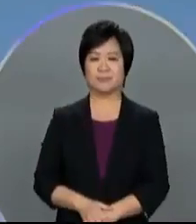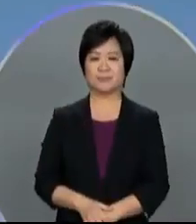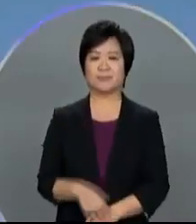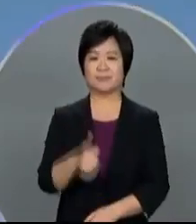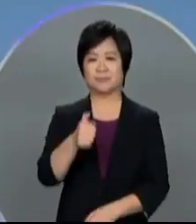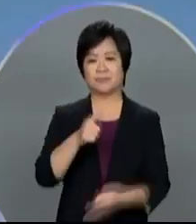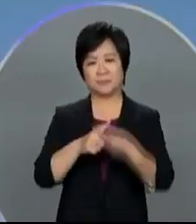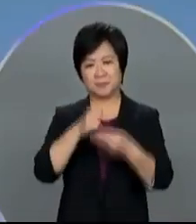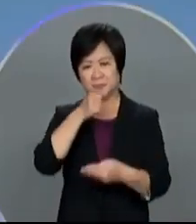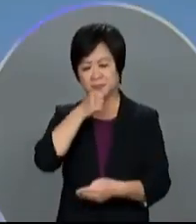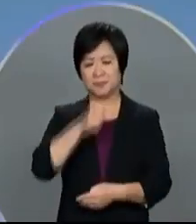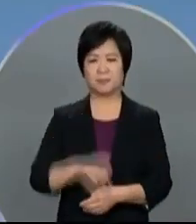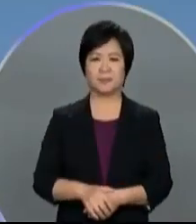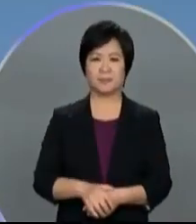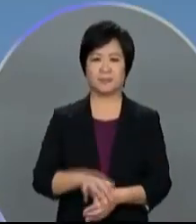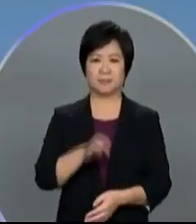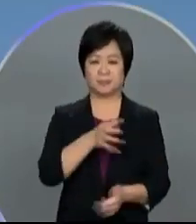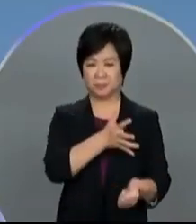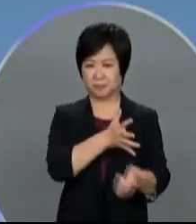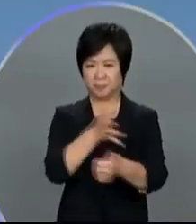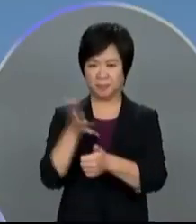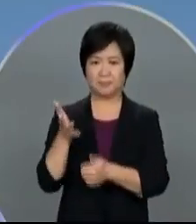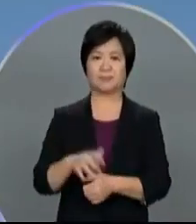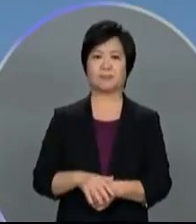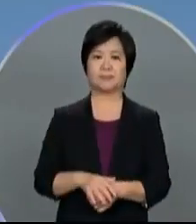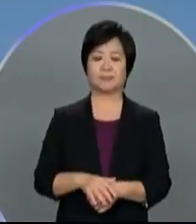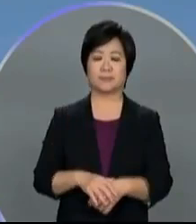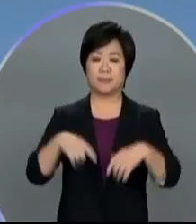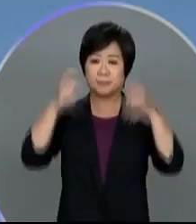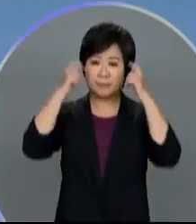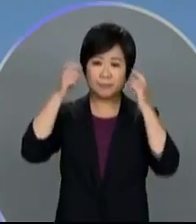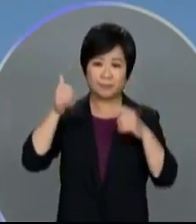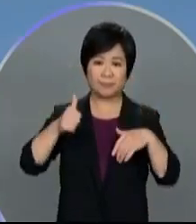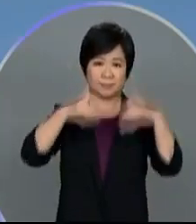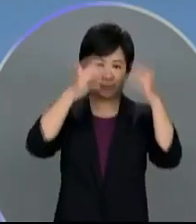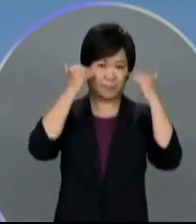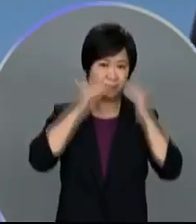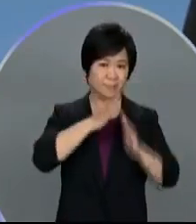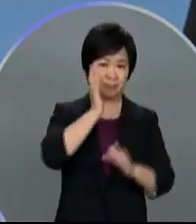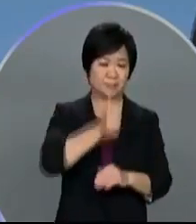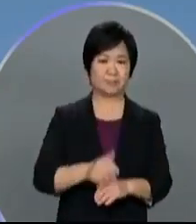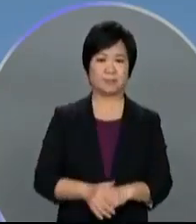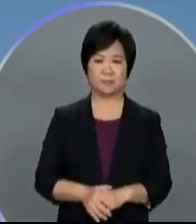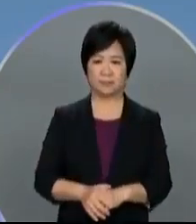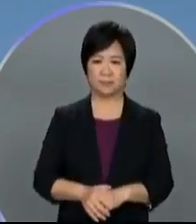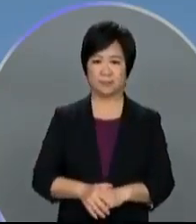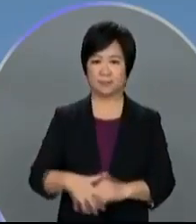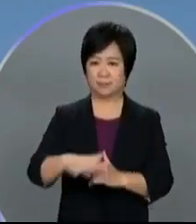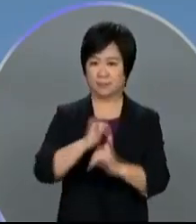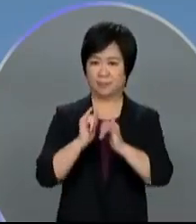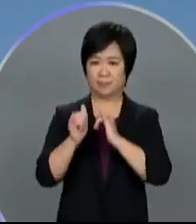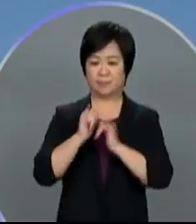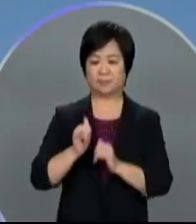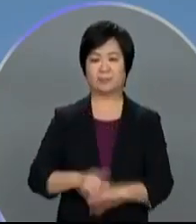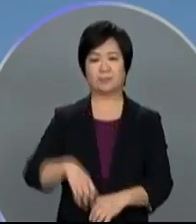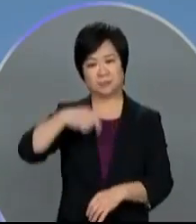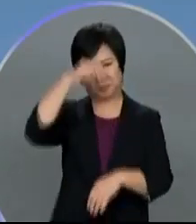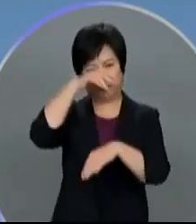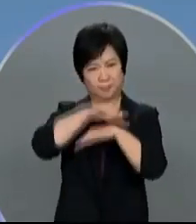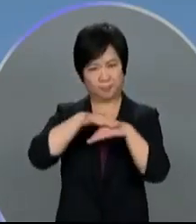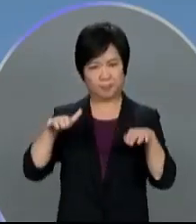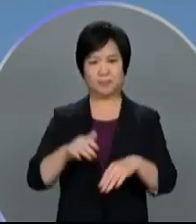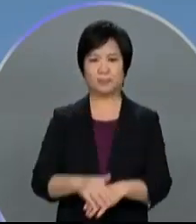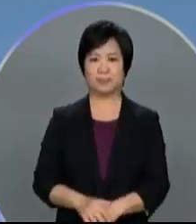谢谢主持人、提问人、宋主席、韩市长、全体的国人同胞，大家午安，大家